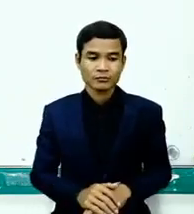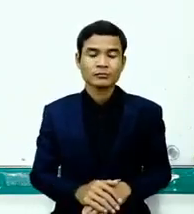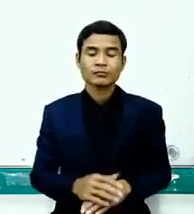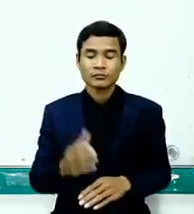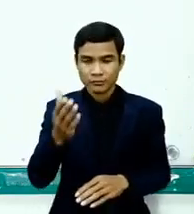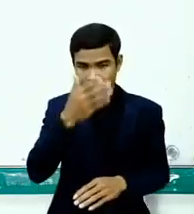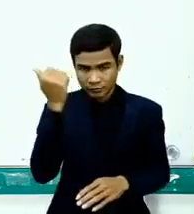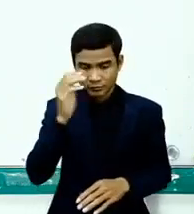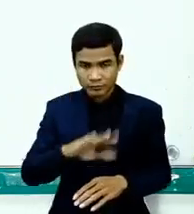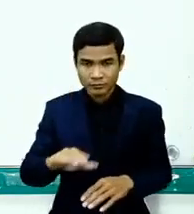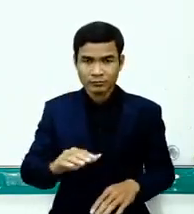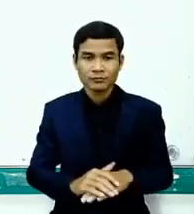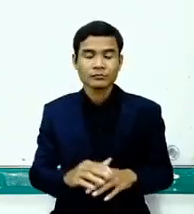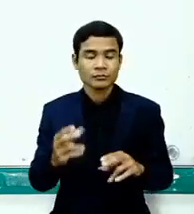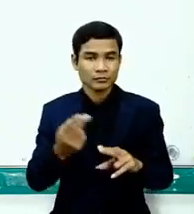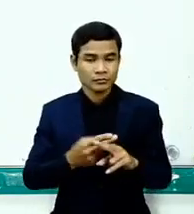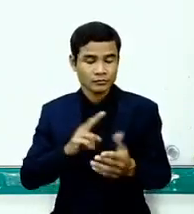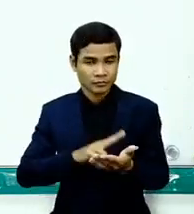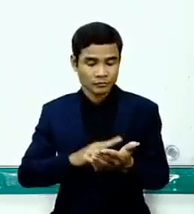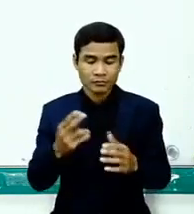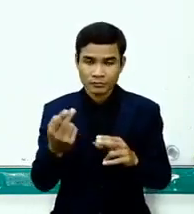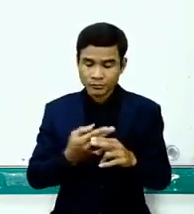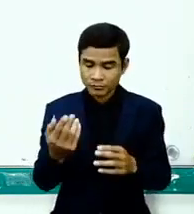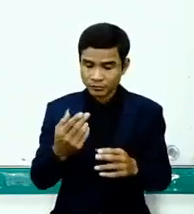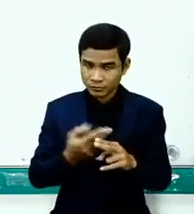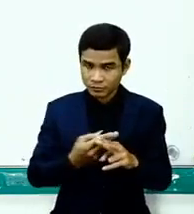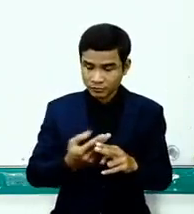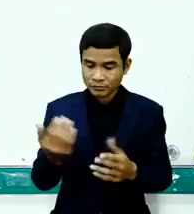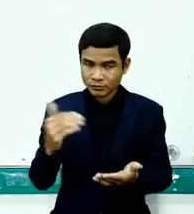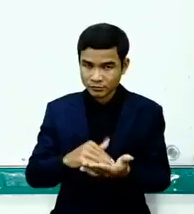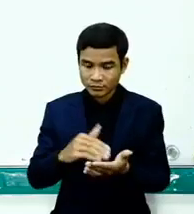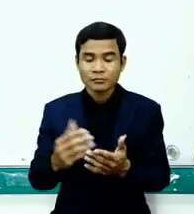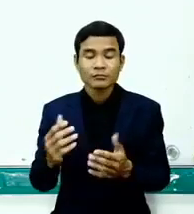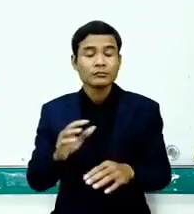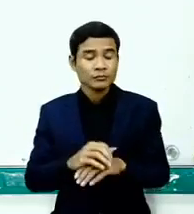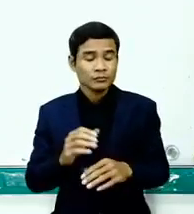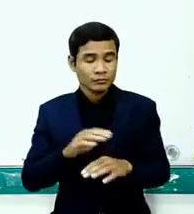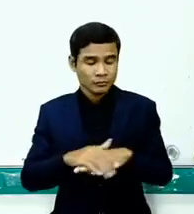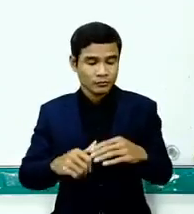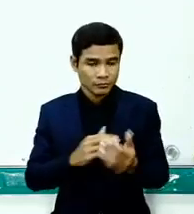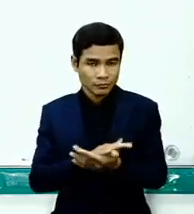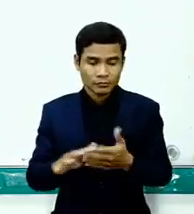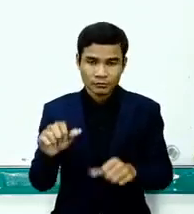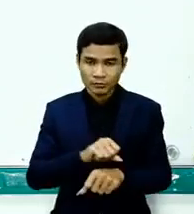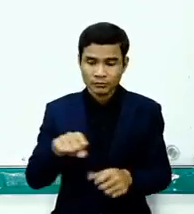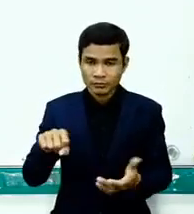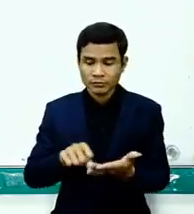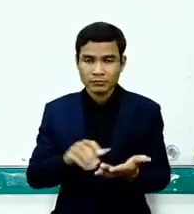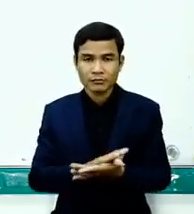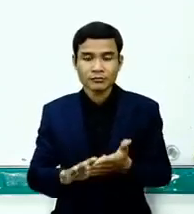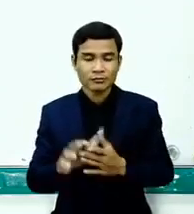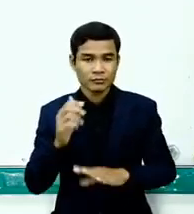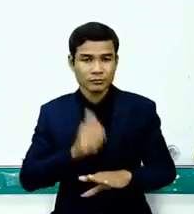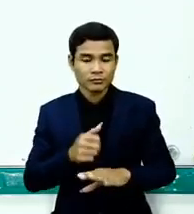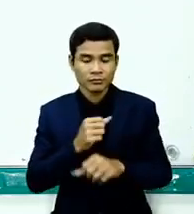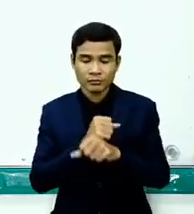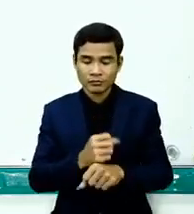កុំភ្លេចណាចាឧស្សាហ៍លាងដៃជាមួយនឹងសាប៊ូអាកុលឬក៏ជែលដើម្បី